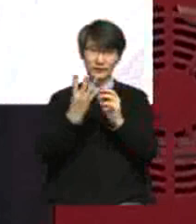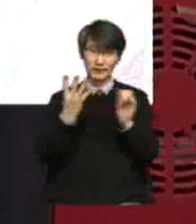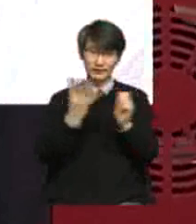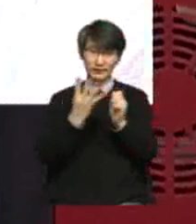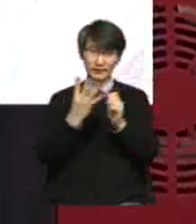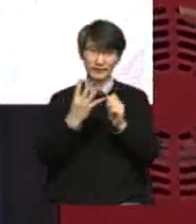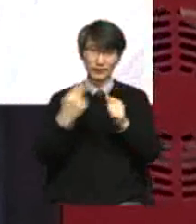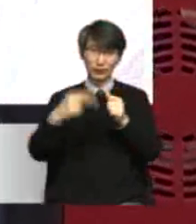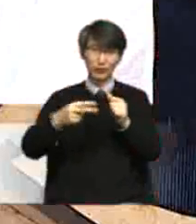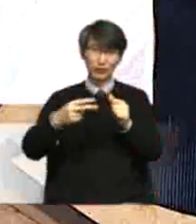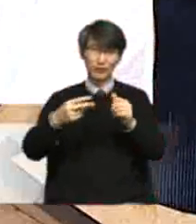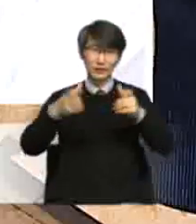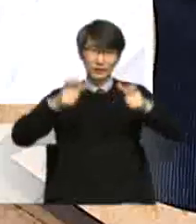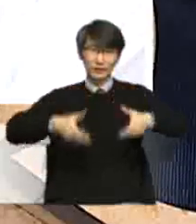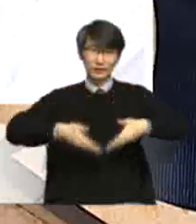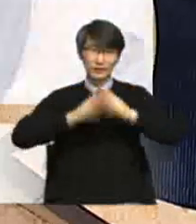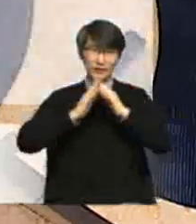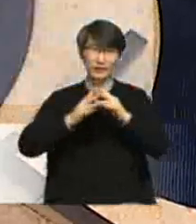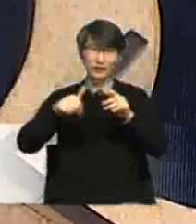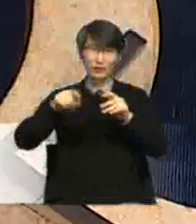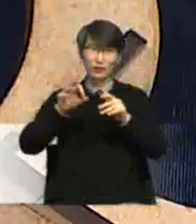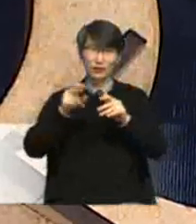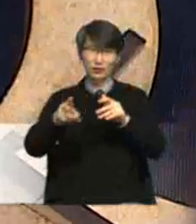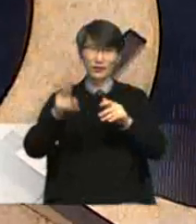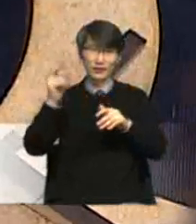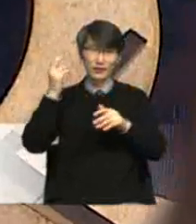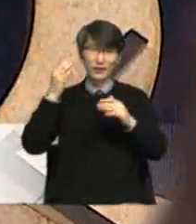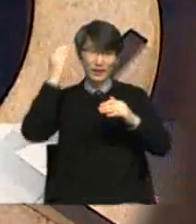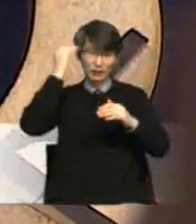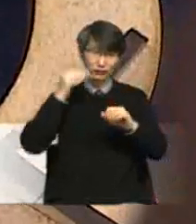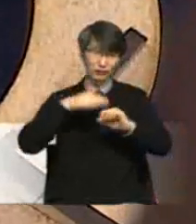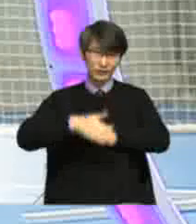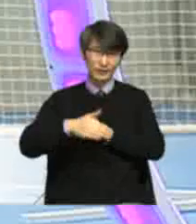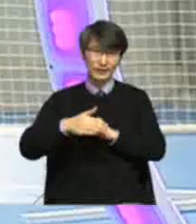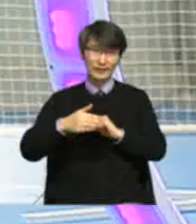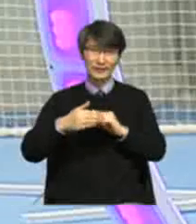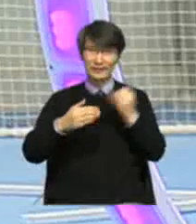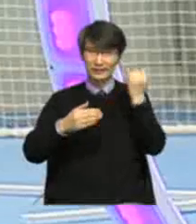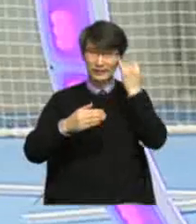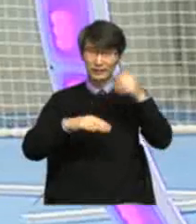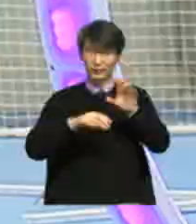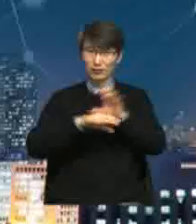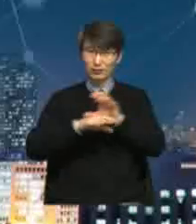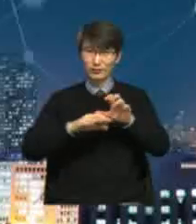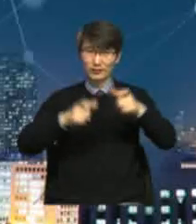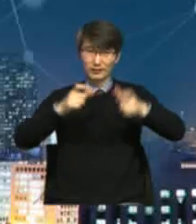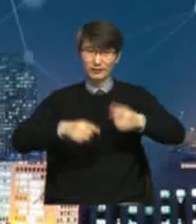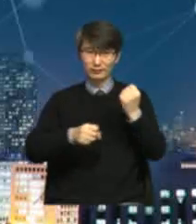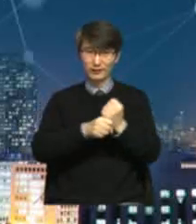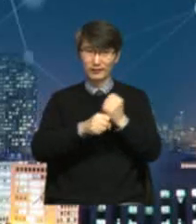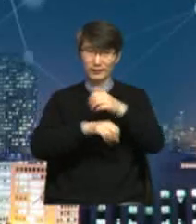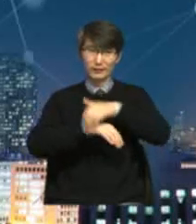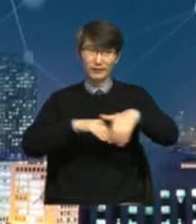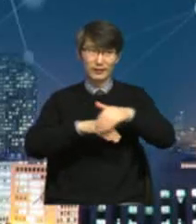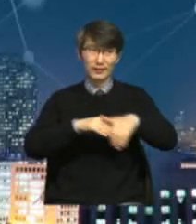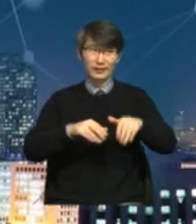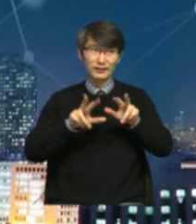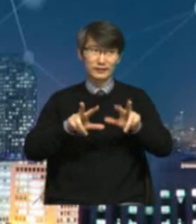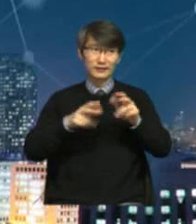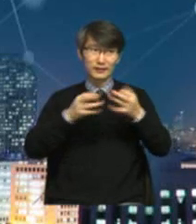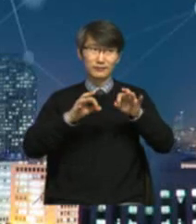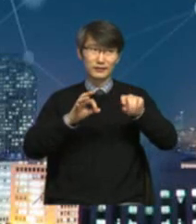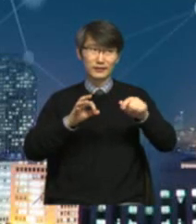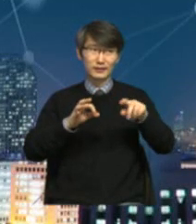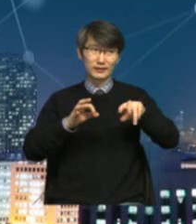관련된 교육 기관을 설치해 거여 마천 지역을 한국형 실리콘밸리로 만들겠다는 계획입니다 또 최근 출마를 공식화한